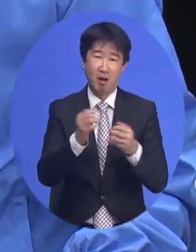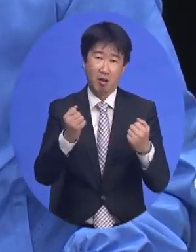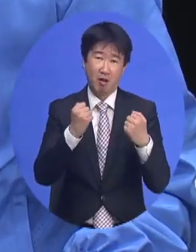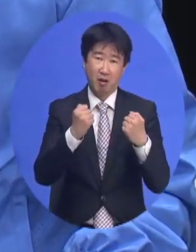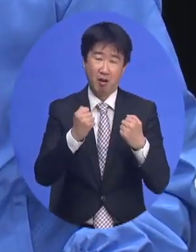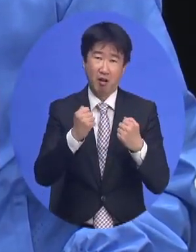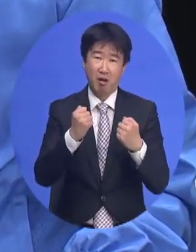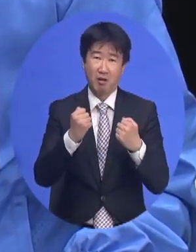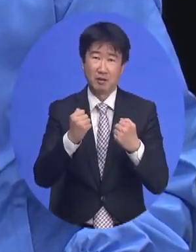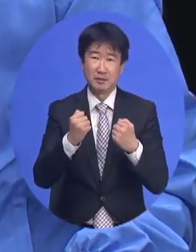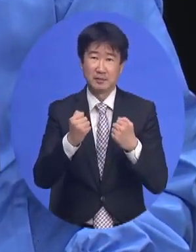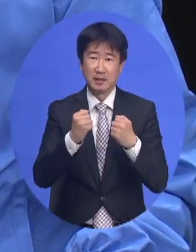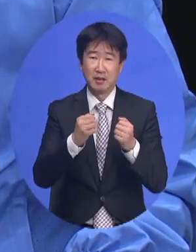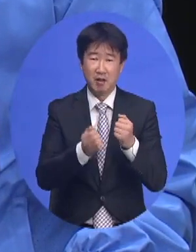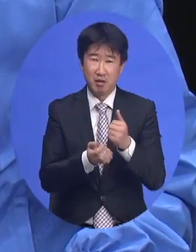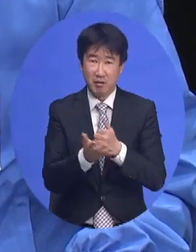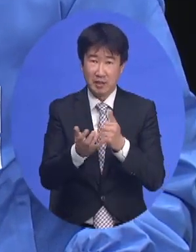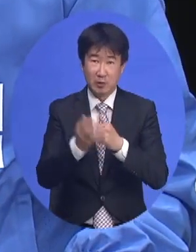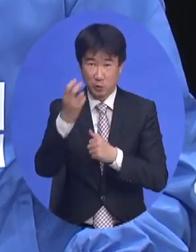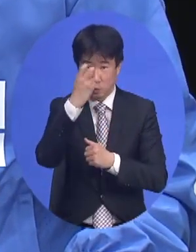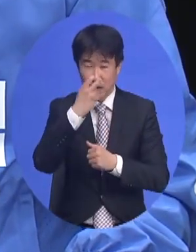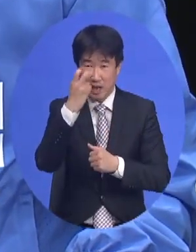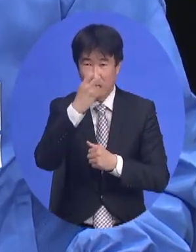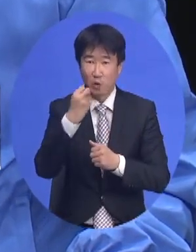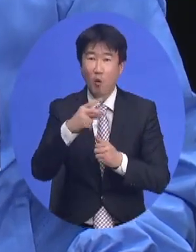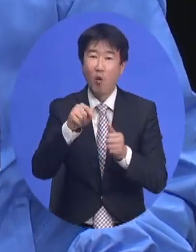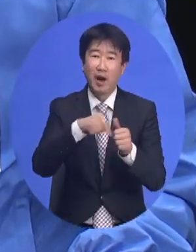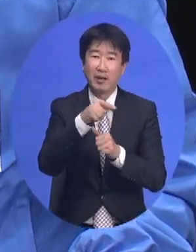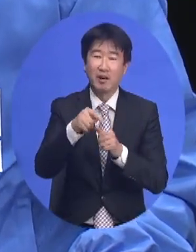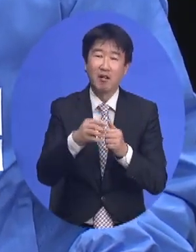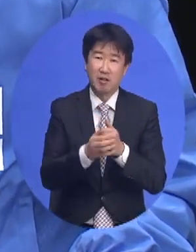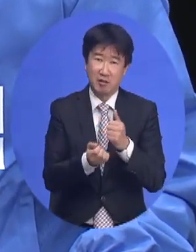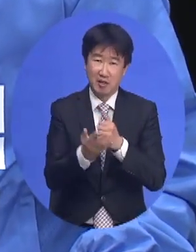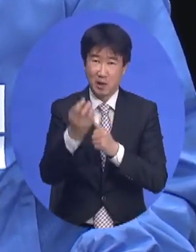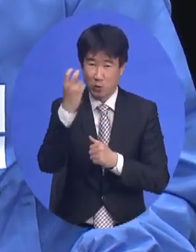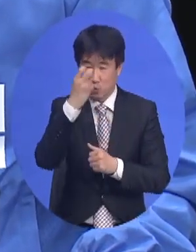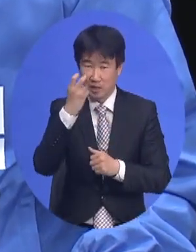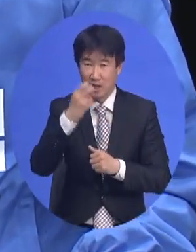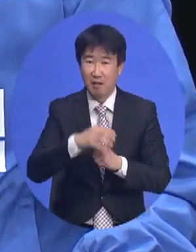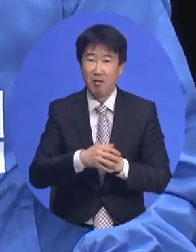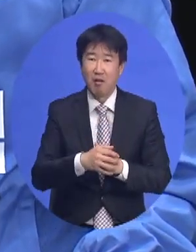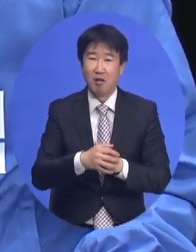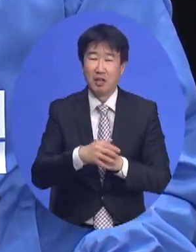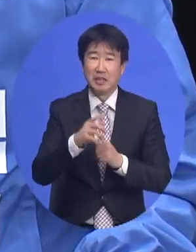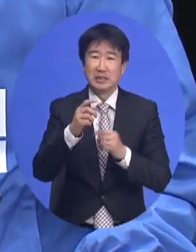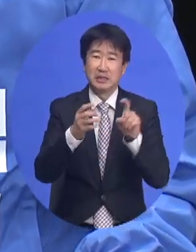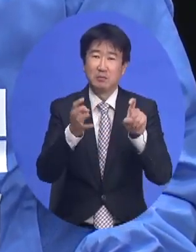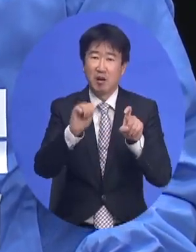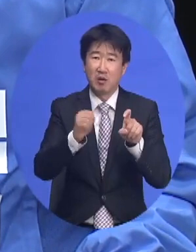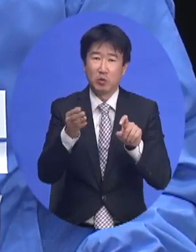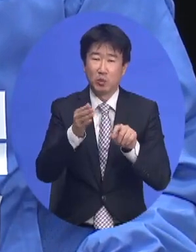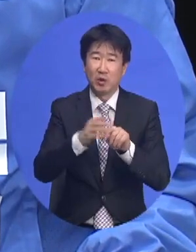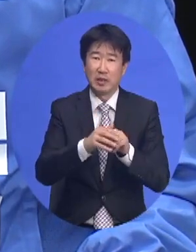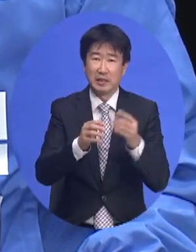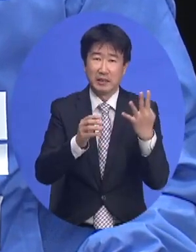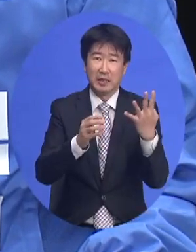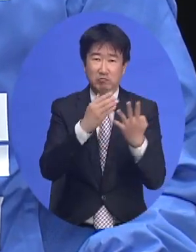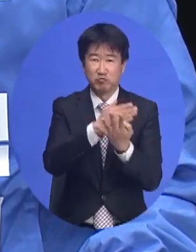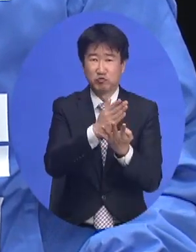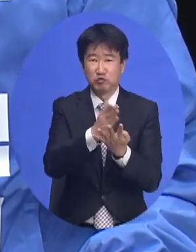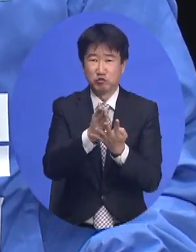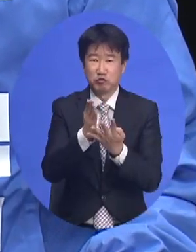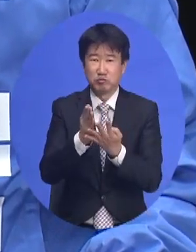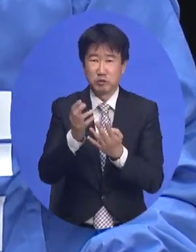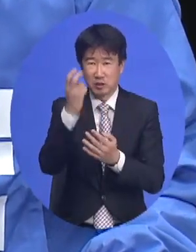건강 그 영양조사 또 환경 영양조사 무려 10억 정도 들여서 4개의 용역을